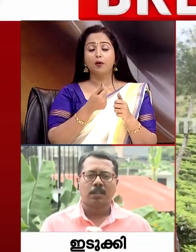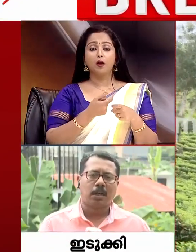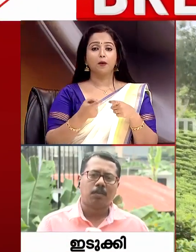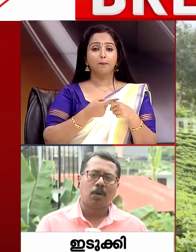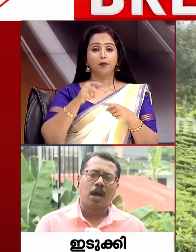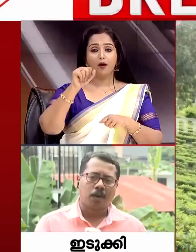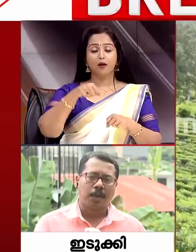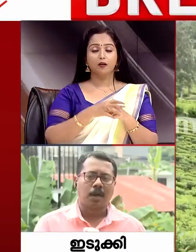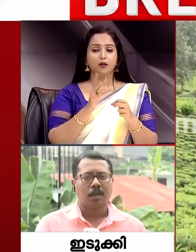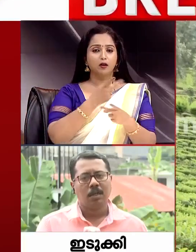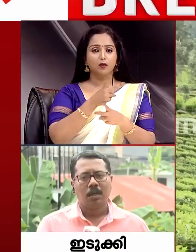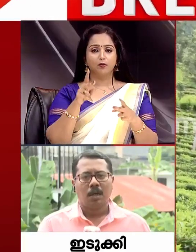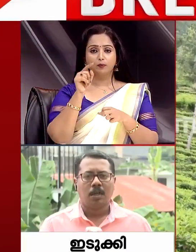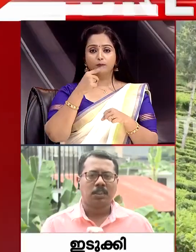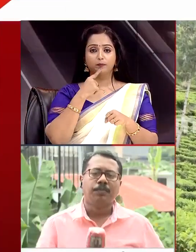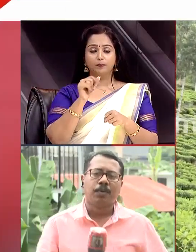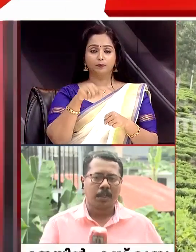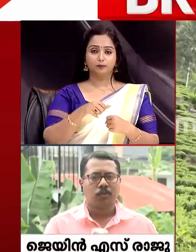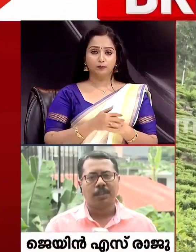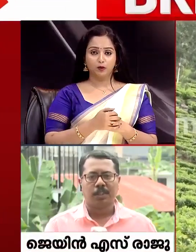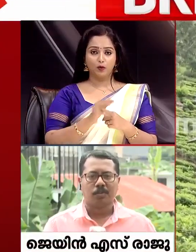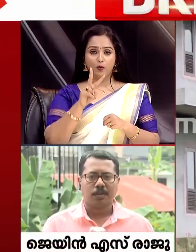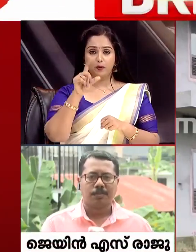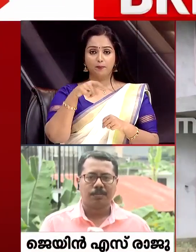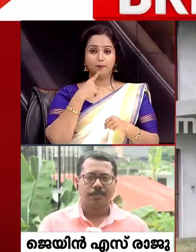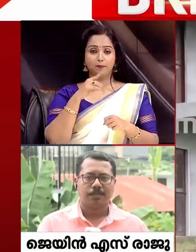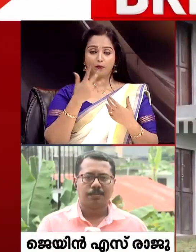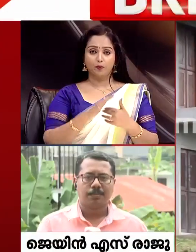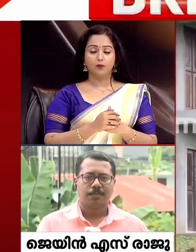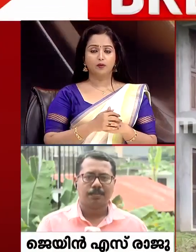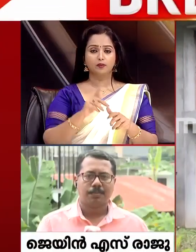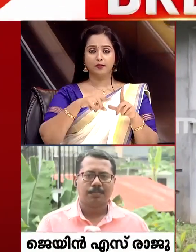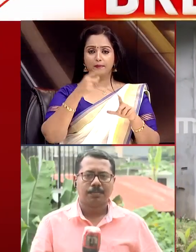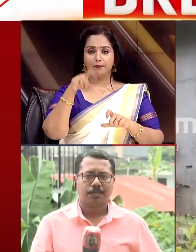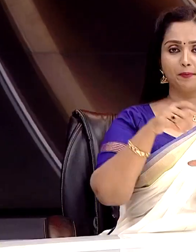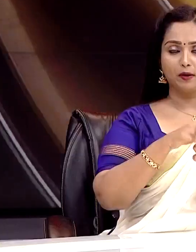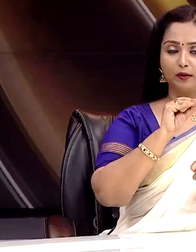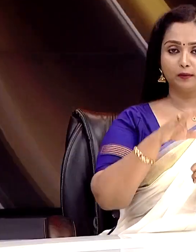ചിലവാക്കുകയാണ് എന്നതടക്കമുള്ള ആരോപണങ്ങളാണ് സി ബി വർഗീസ് ഉന്നയിച്ചിരിക്കുന്നത്. ശരി, ജയനസ് രാജുവാണ് വിവരങ്ങൾ നൽകിയത്.